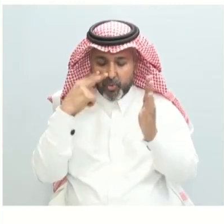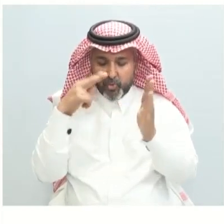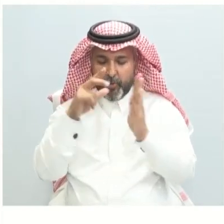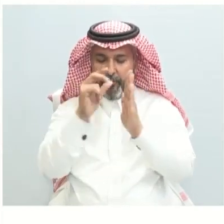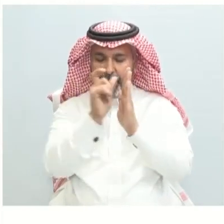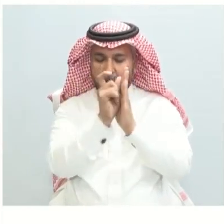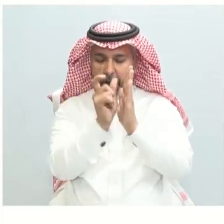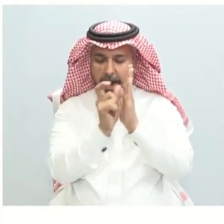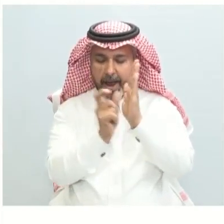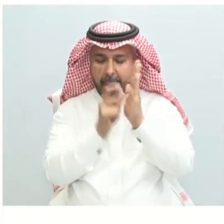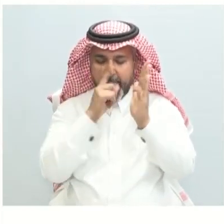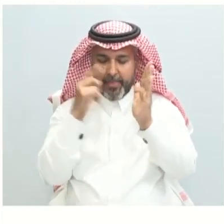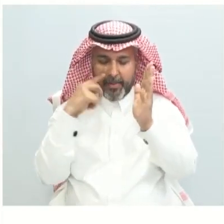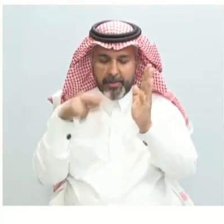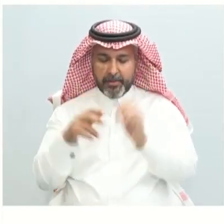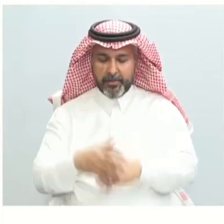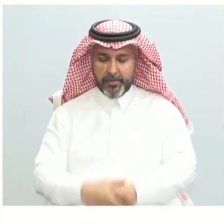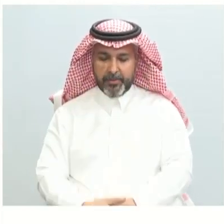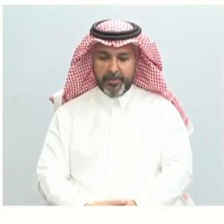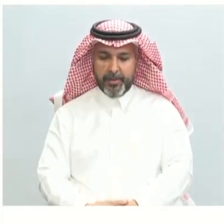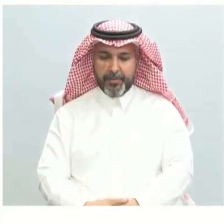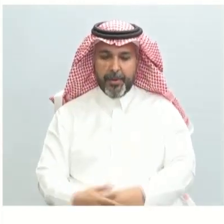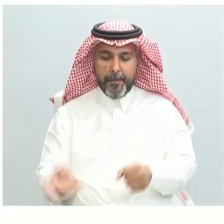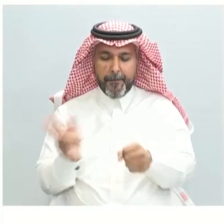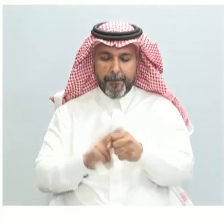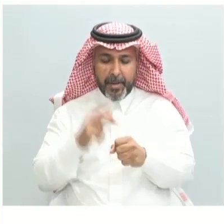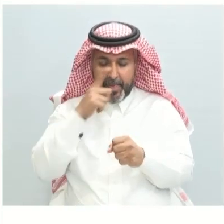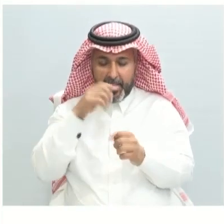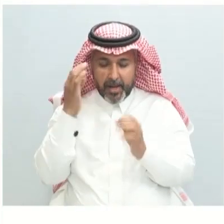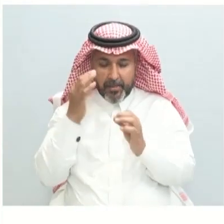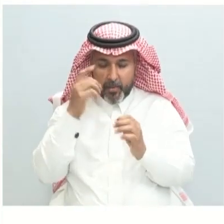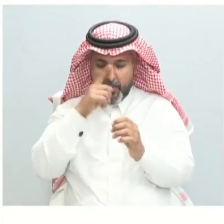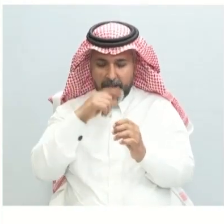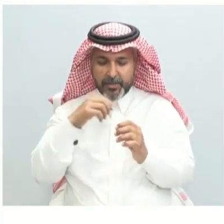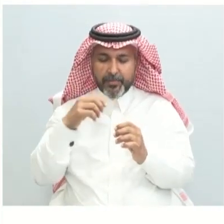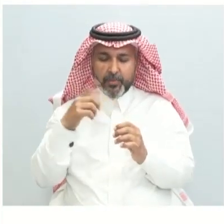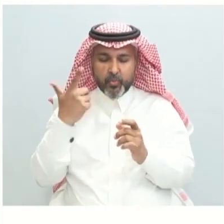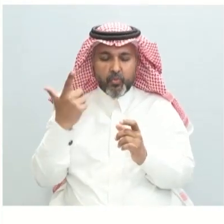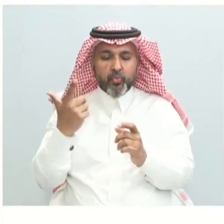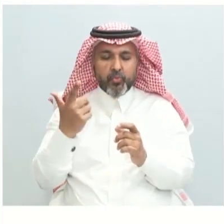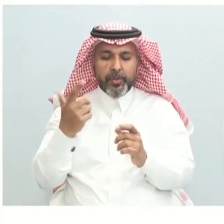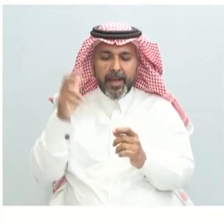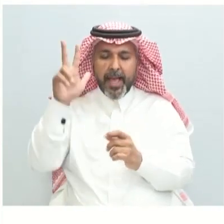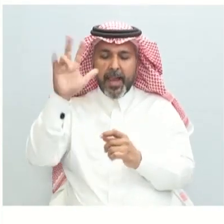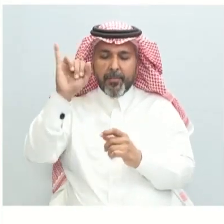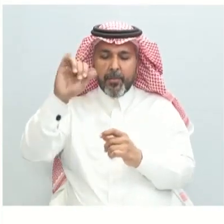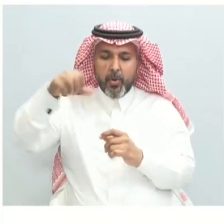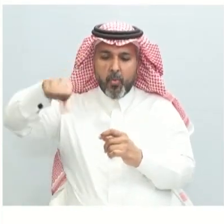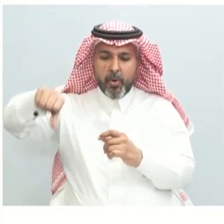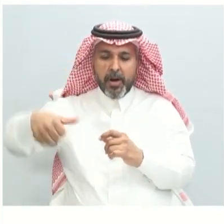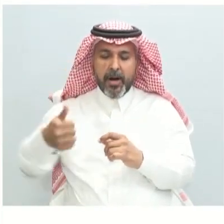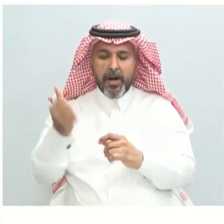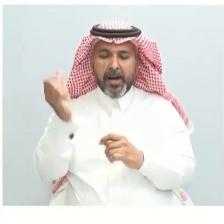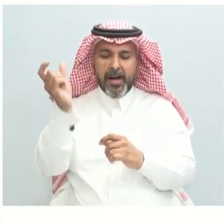الصالح نعيد المواطن هو المواطن المسؤول الذي يدرك انتمائه